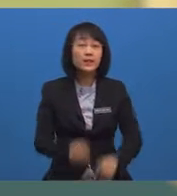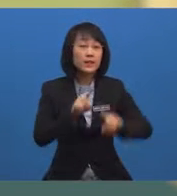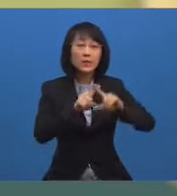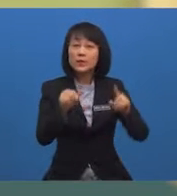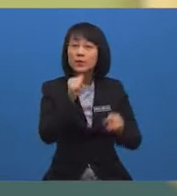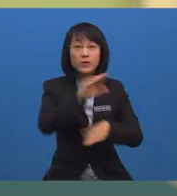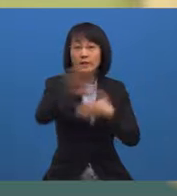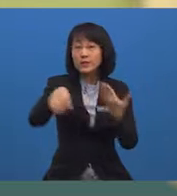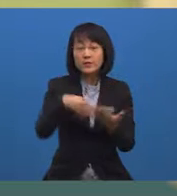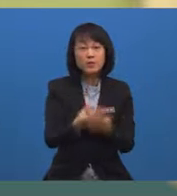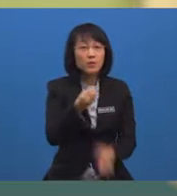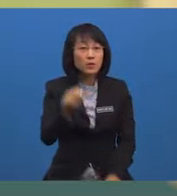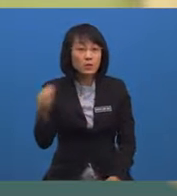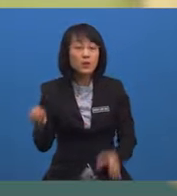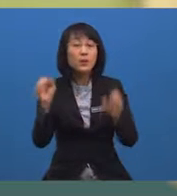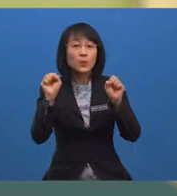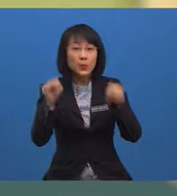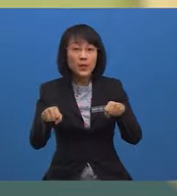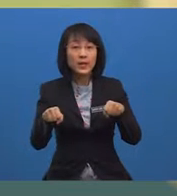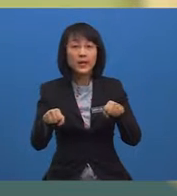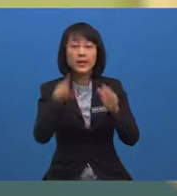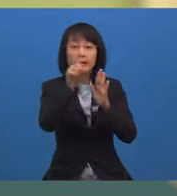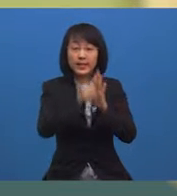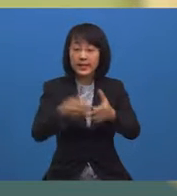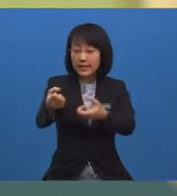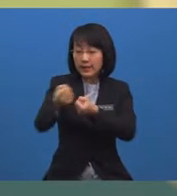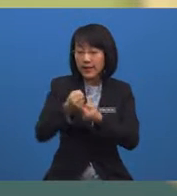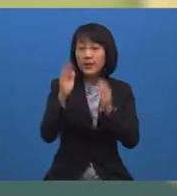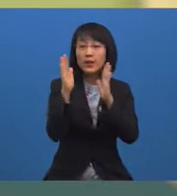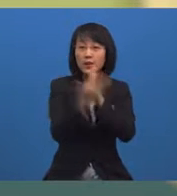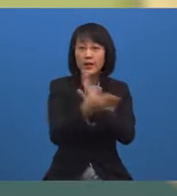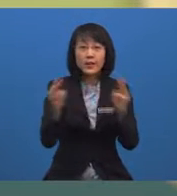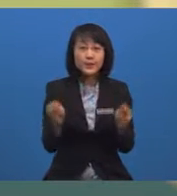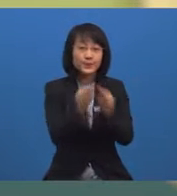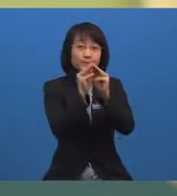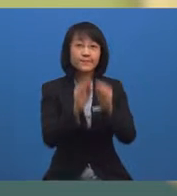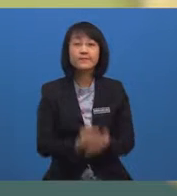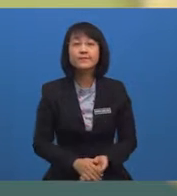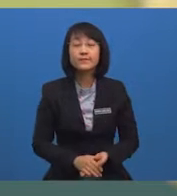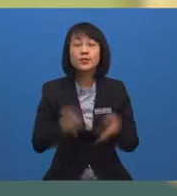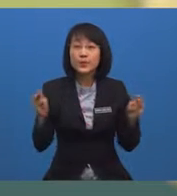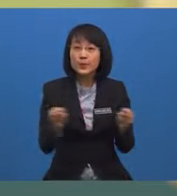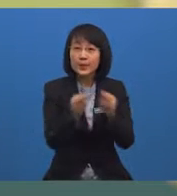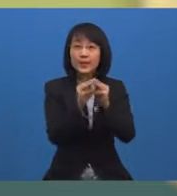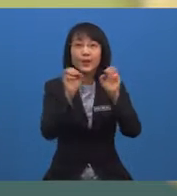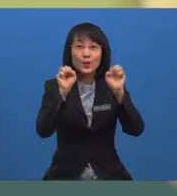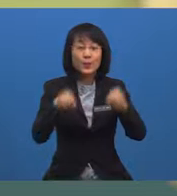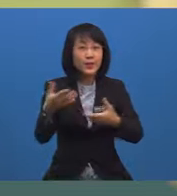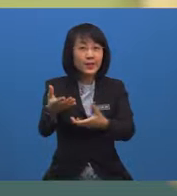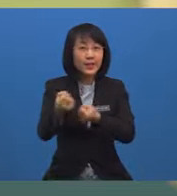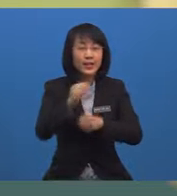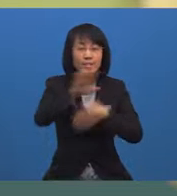semua objek dapat ditarik magnet. Magnet boleh menarik semua objek berasaskan